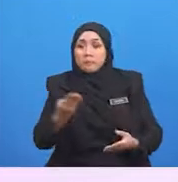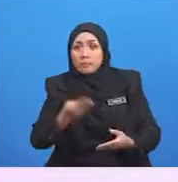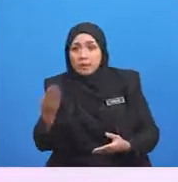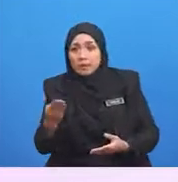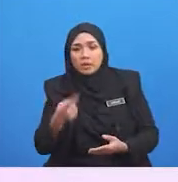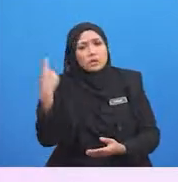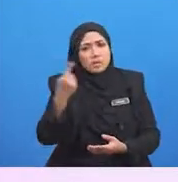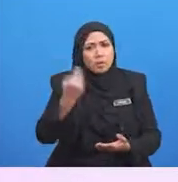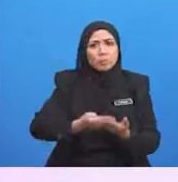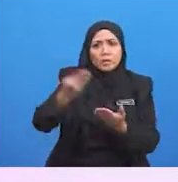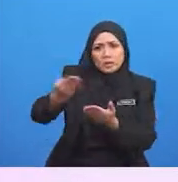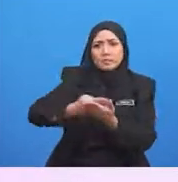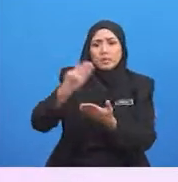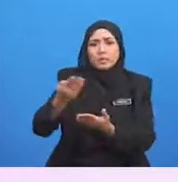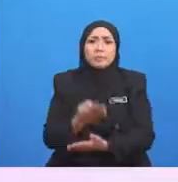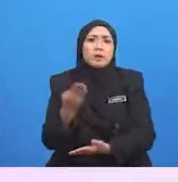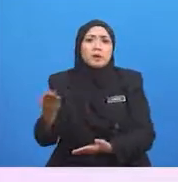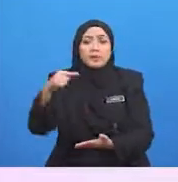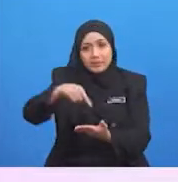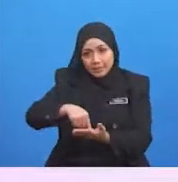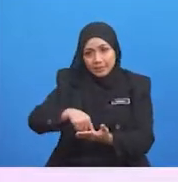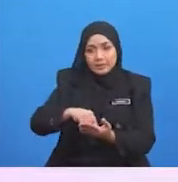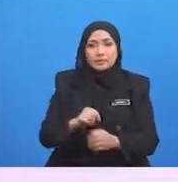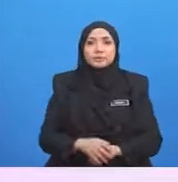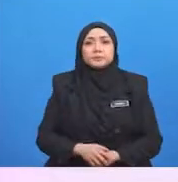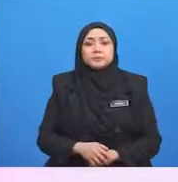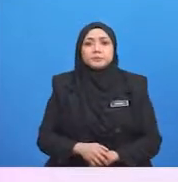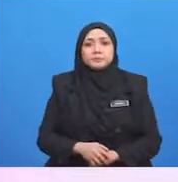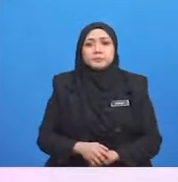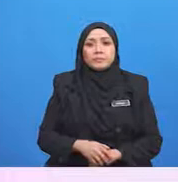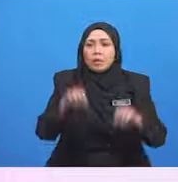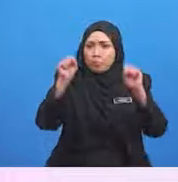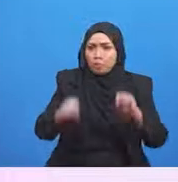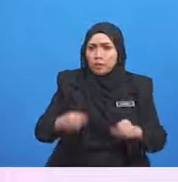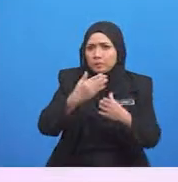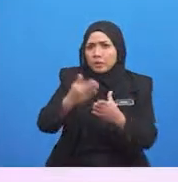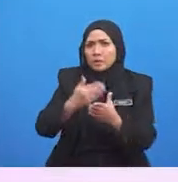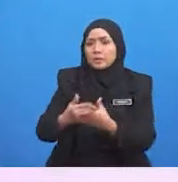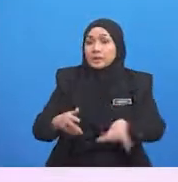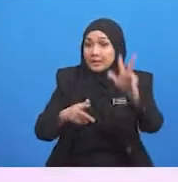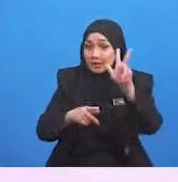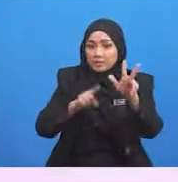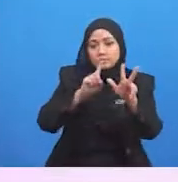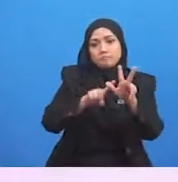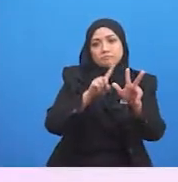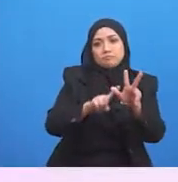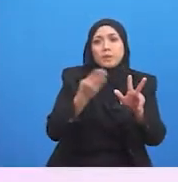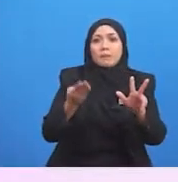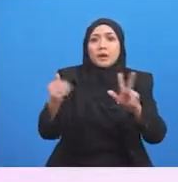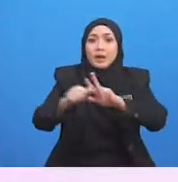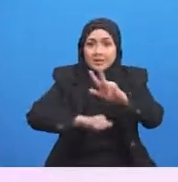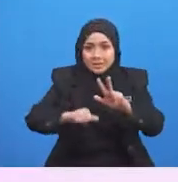membeli produk-produk ini. Produk mudah beli ini pula boleh dibahagikan kepada tiga, iaitu barang